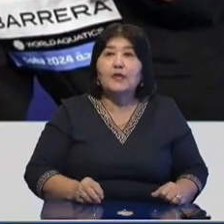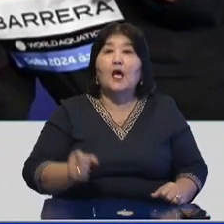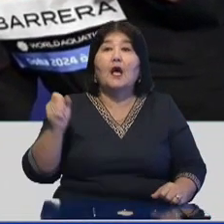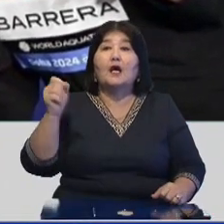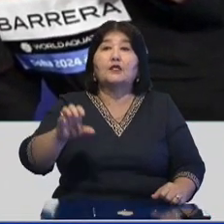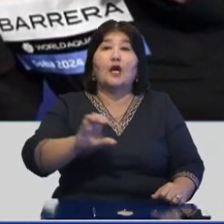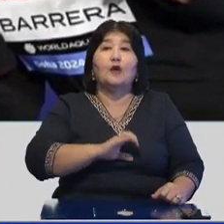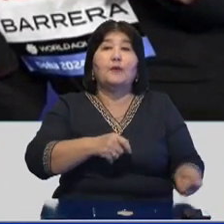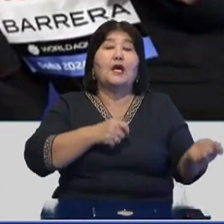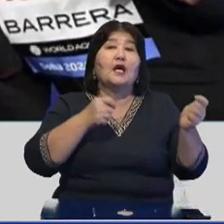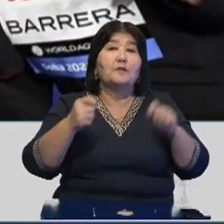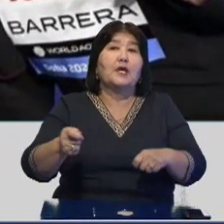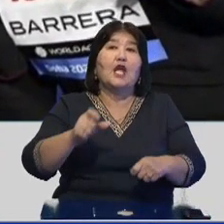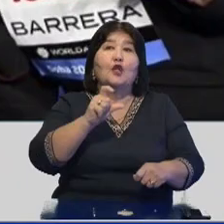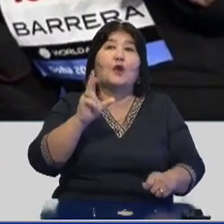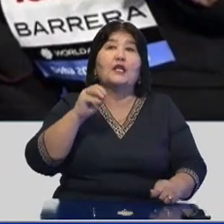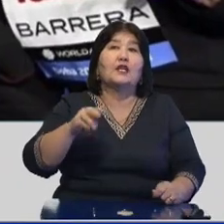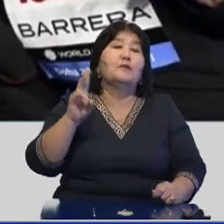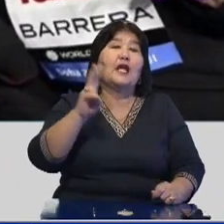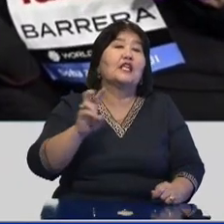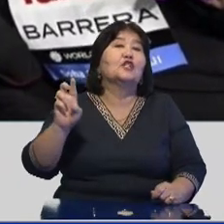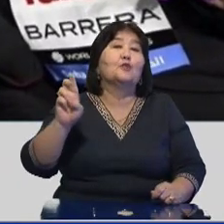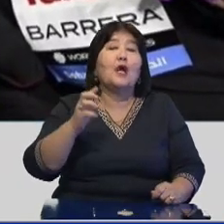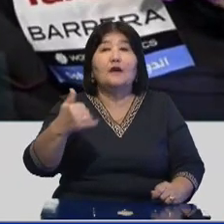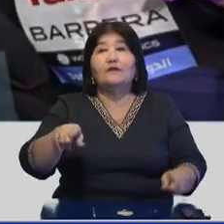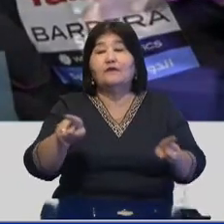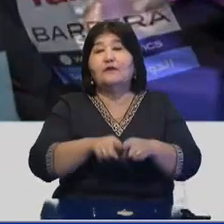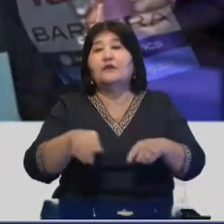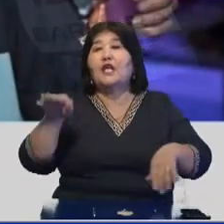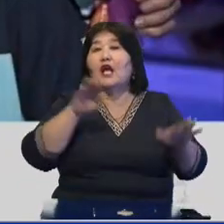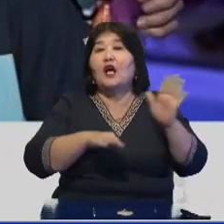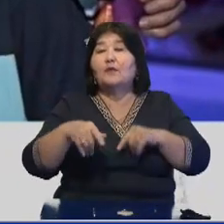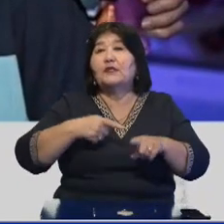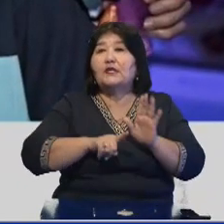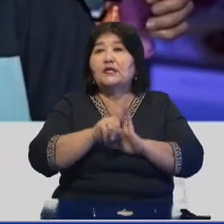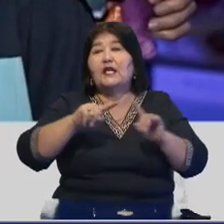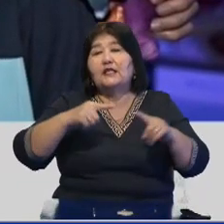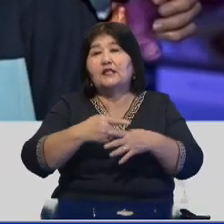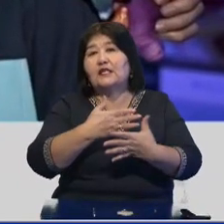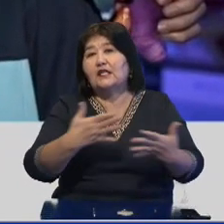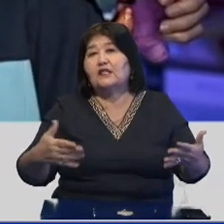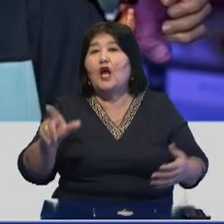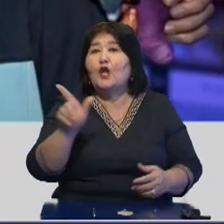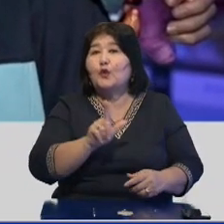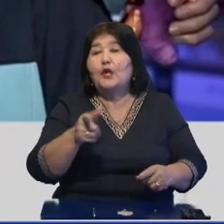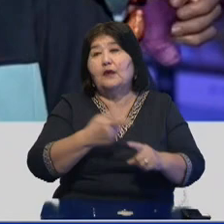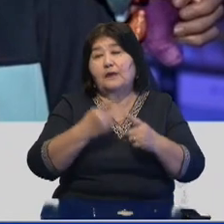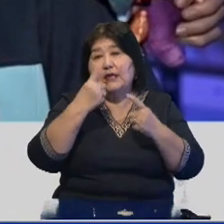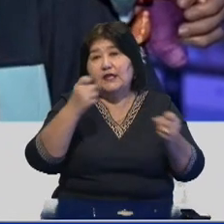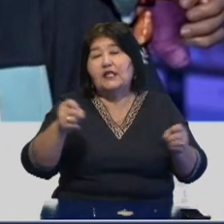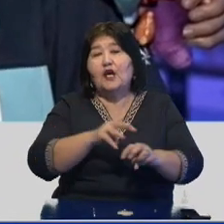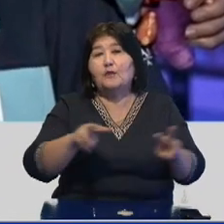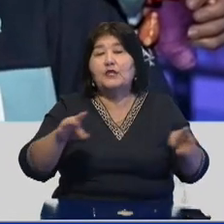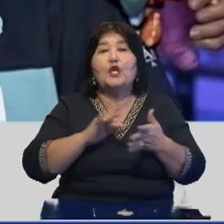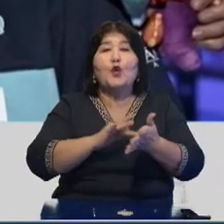Золотую медаль стране принесли Эдуард Ким и Наргиза Булатова. По артистическому плаванию в дисциплине технический микс-дуэт, сообщает пресс-служба